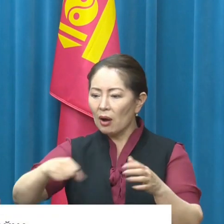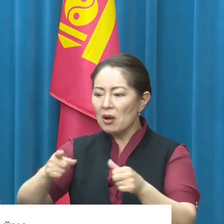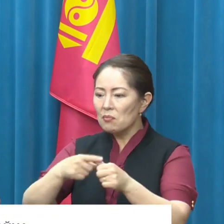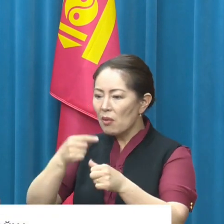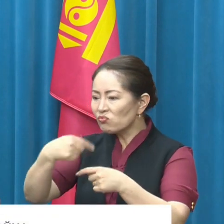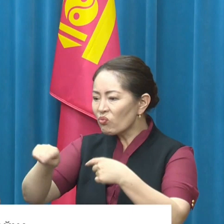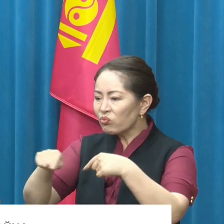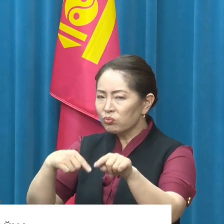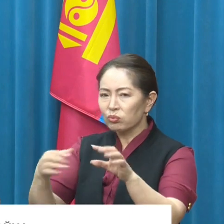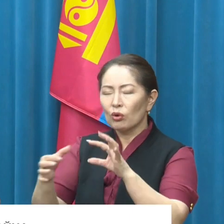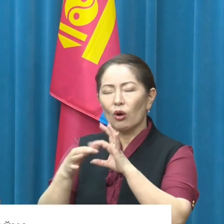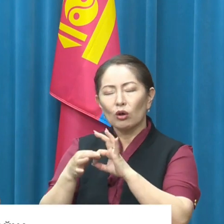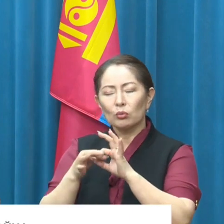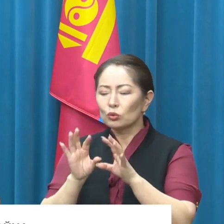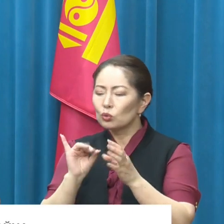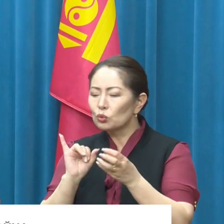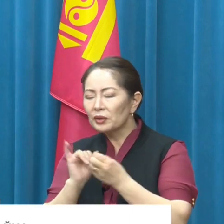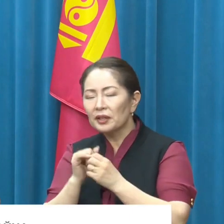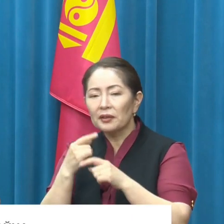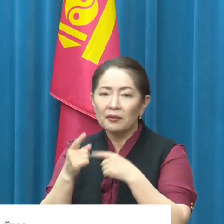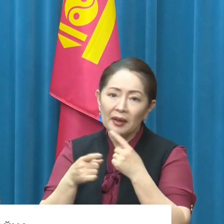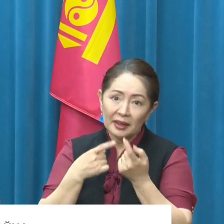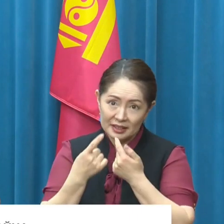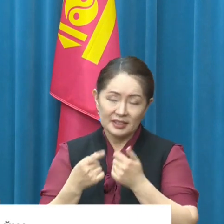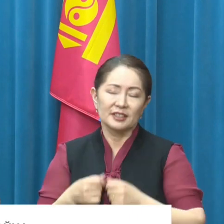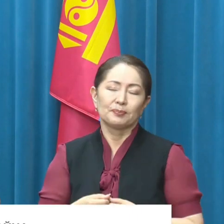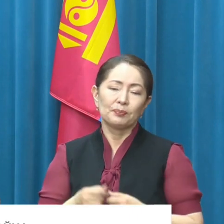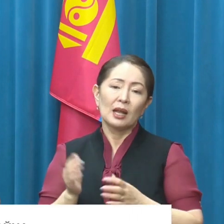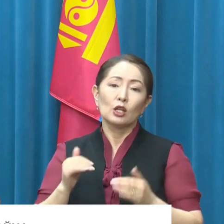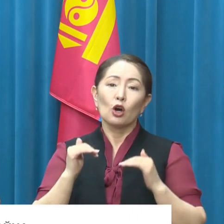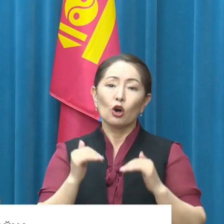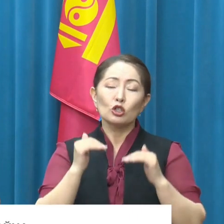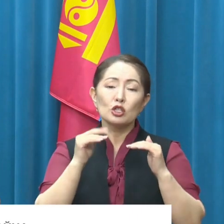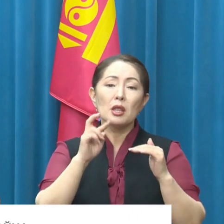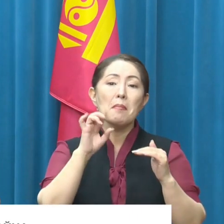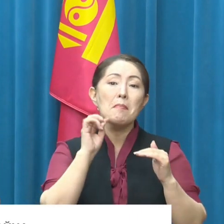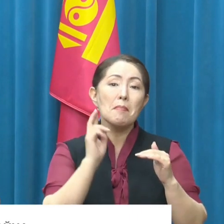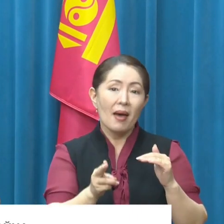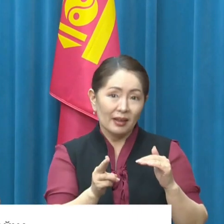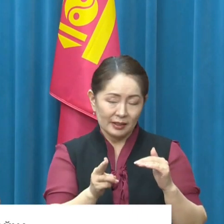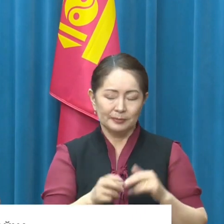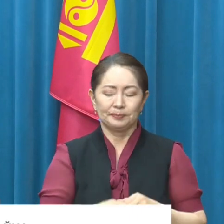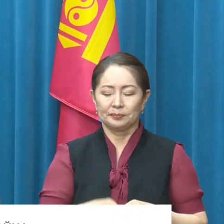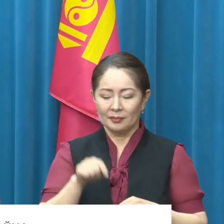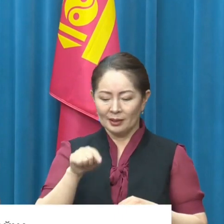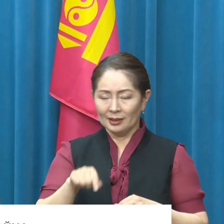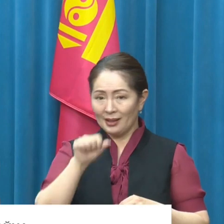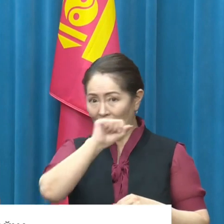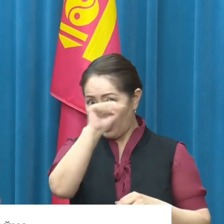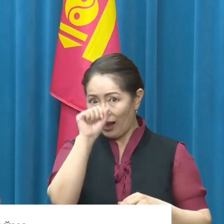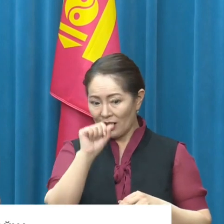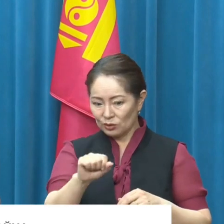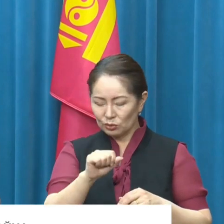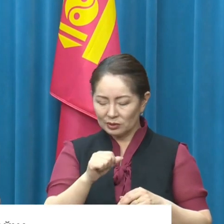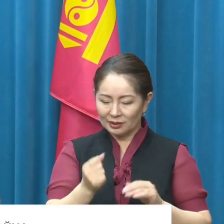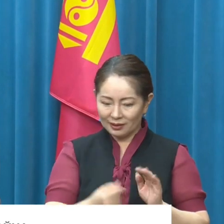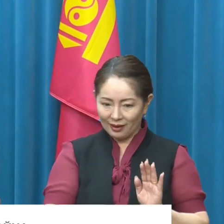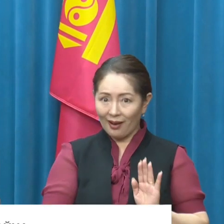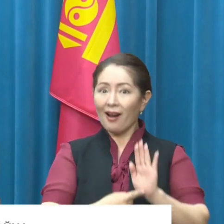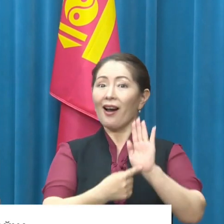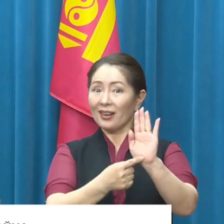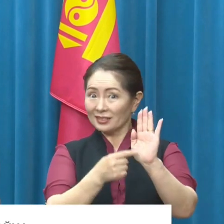ямар үйл ажиллагаа хийх вэ гэд. За, хөгжлийн банкны хувьд энэ асуудлыг өнөөдөр хөндөж тавих болсон